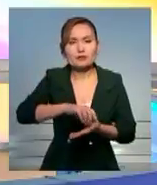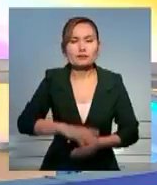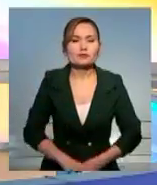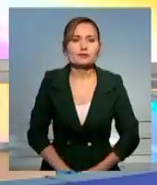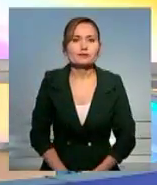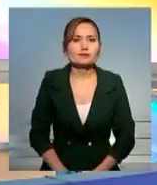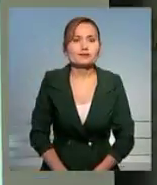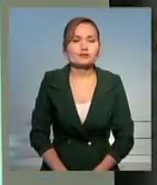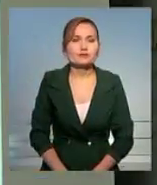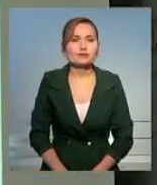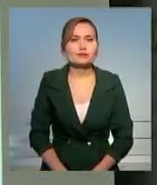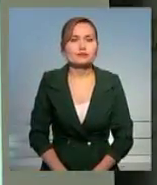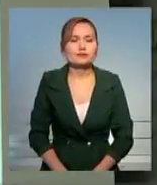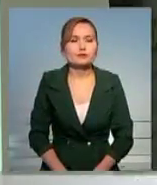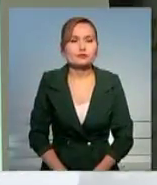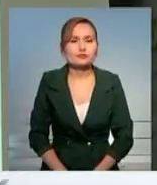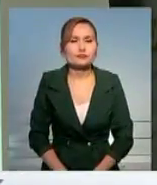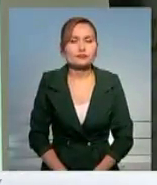бөлісті.